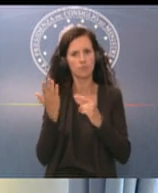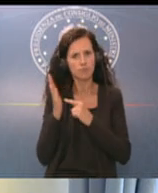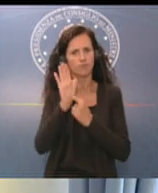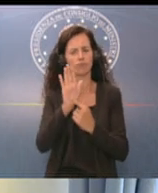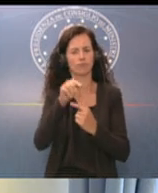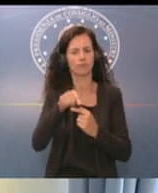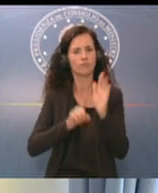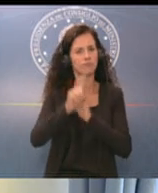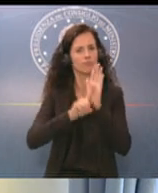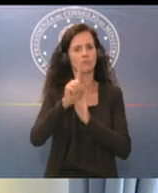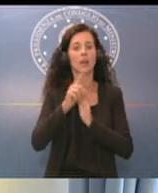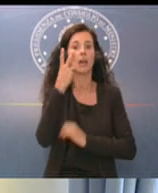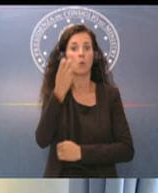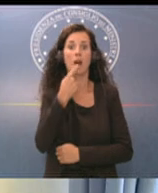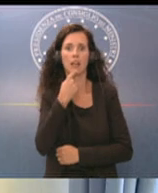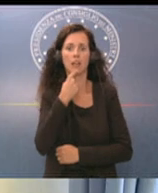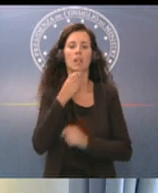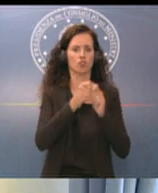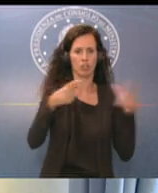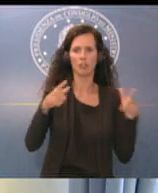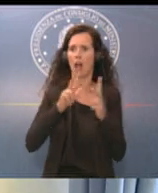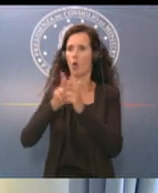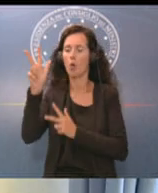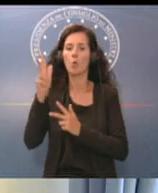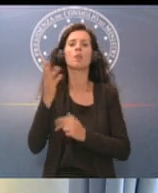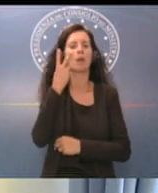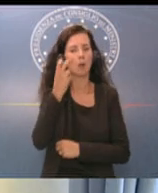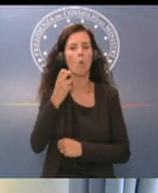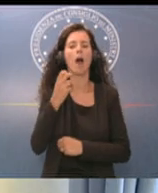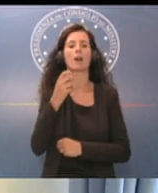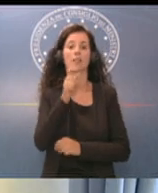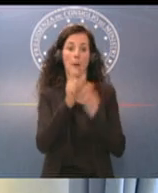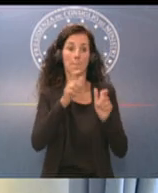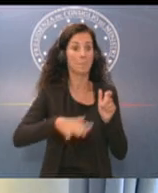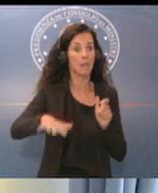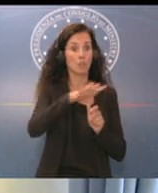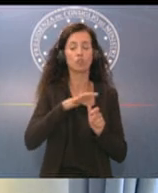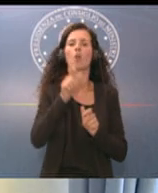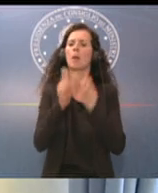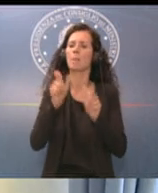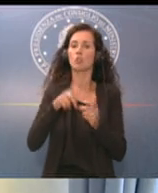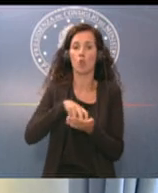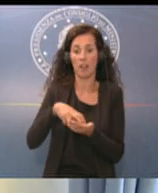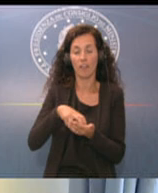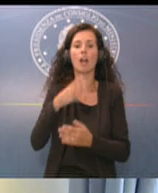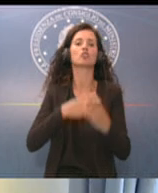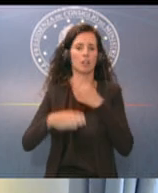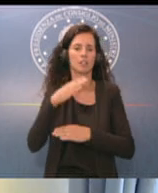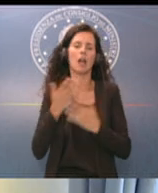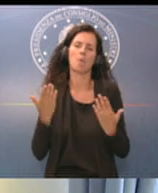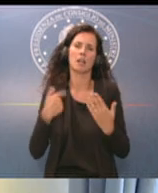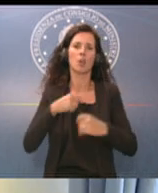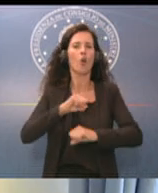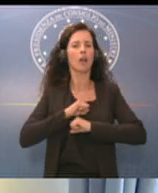che riguarderà i comuni, riguarderà le città, ma soprattutto riguarderà le persone e le persone più fragili, quelle con disabilità. Per cui, insomma,